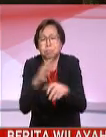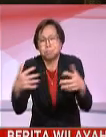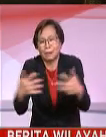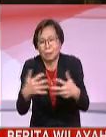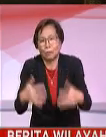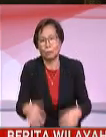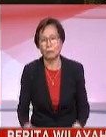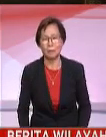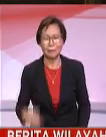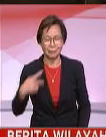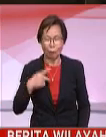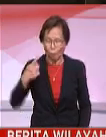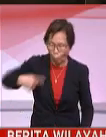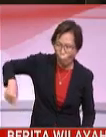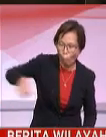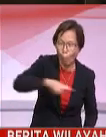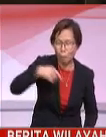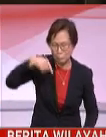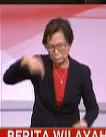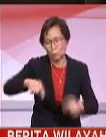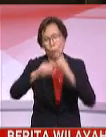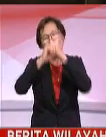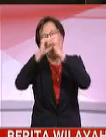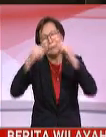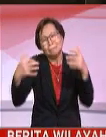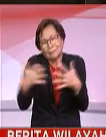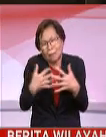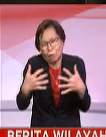Itu ada. Kami takut pergi ke bandar.